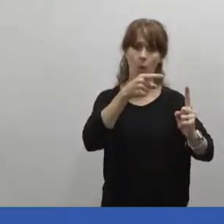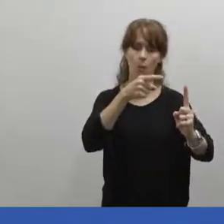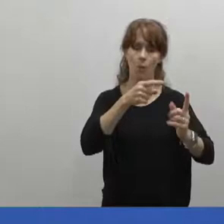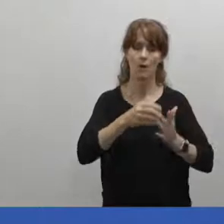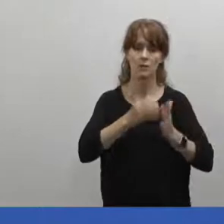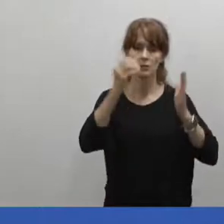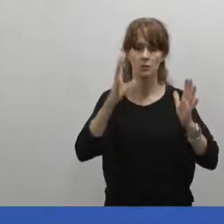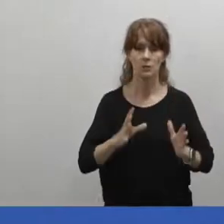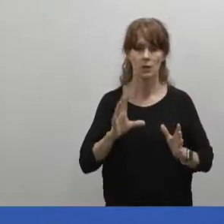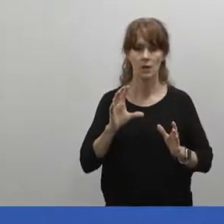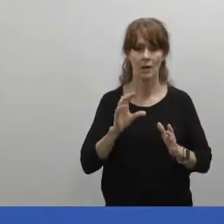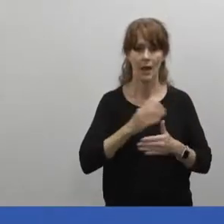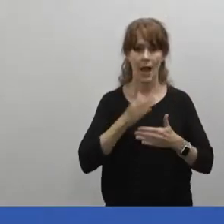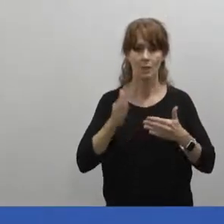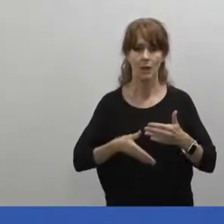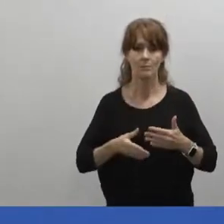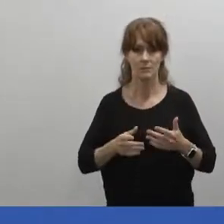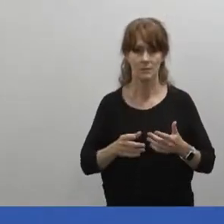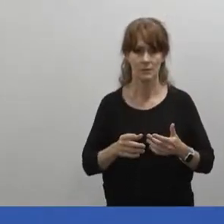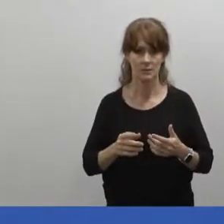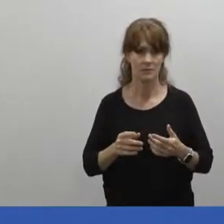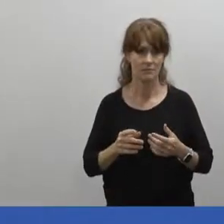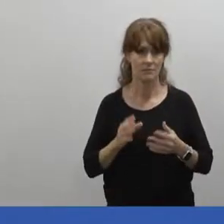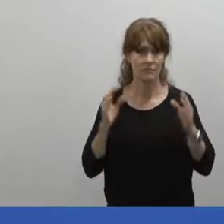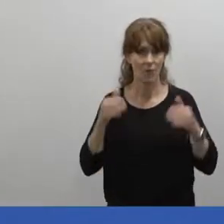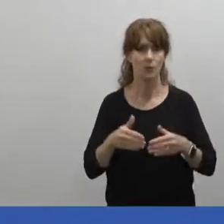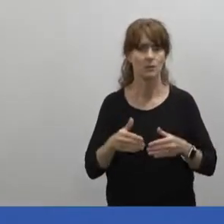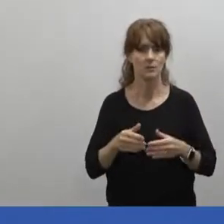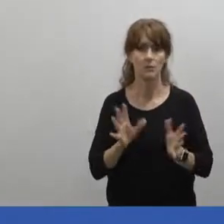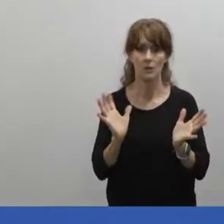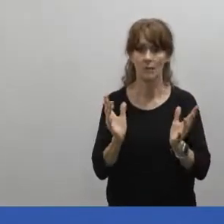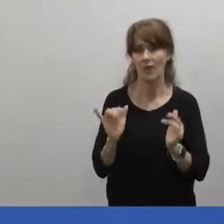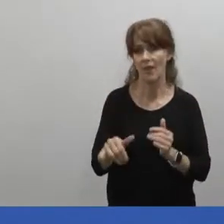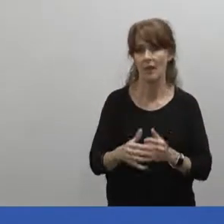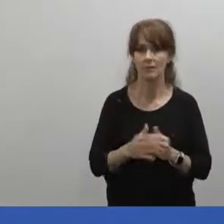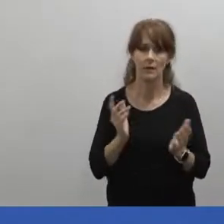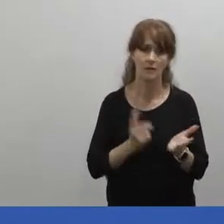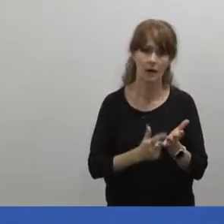châm bòn đại dương thuê ca xâm quát tự lưu xa